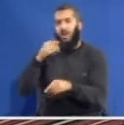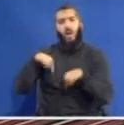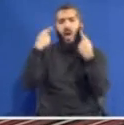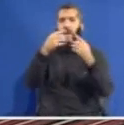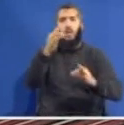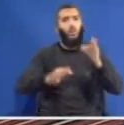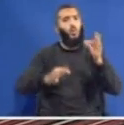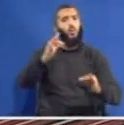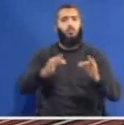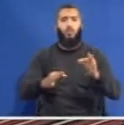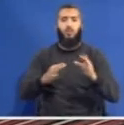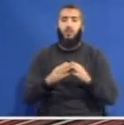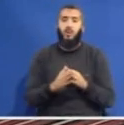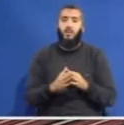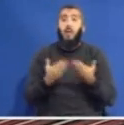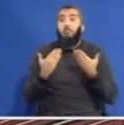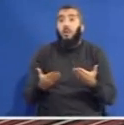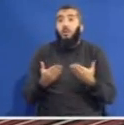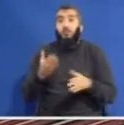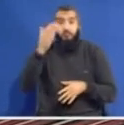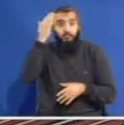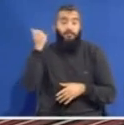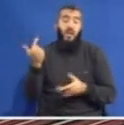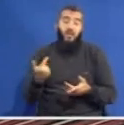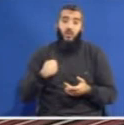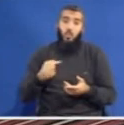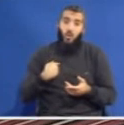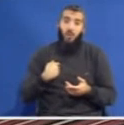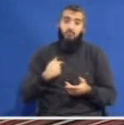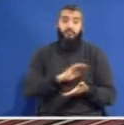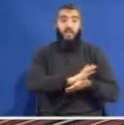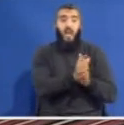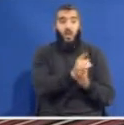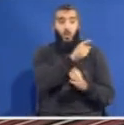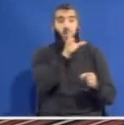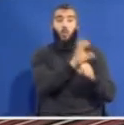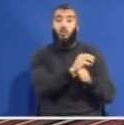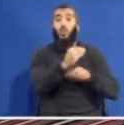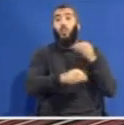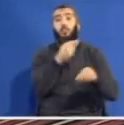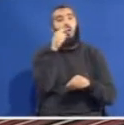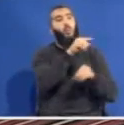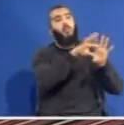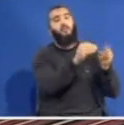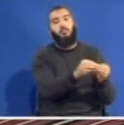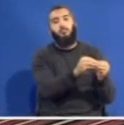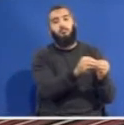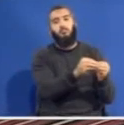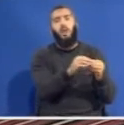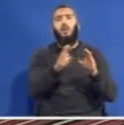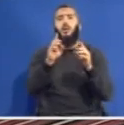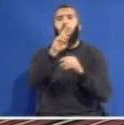أيوة. دوك انا لا راني ظالمه ولا بحال بغيت نعرف لا انا راني ظالمه ولا هما راهم ظالمين. طيب رحتي للقضاء ولا